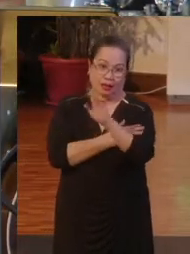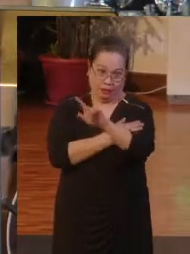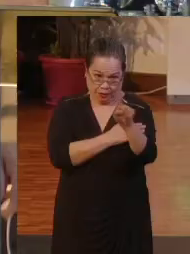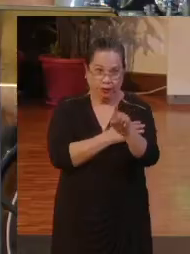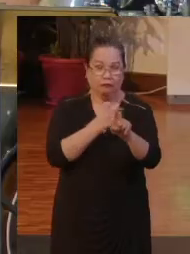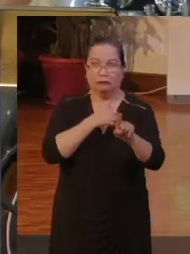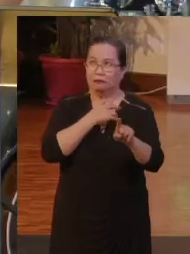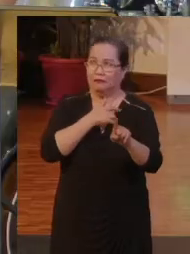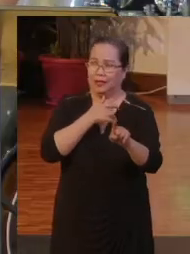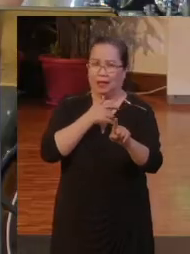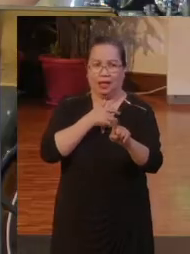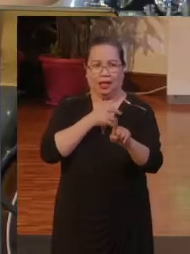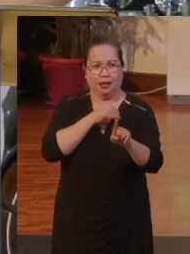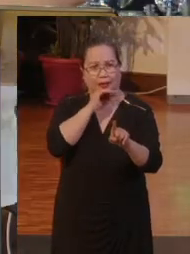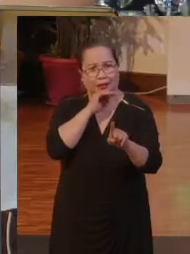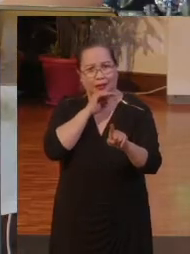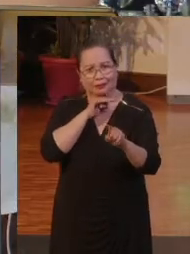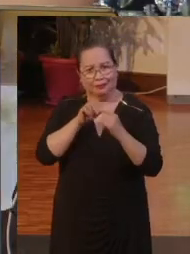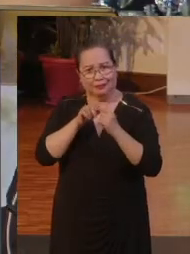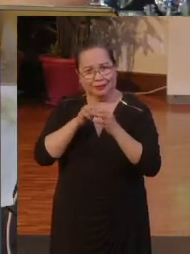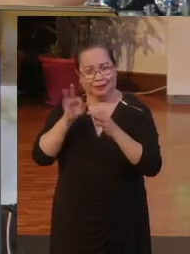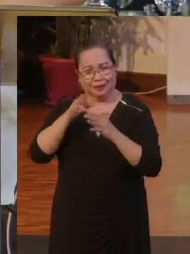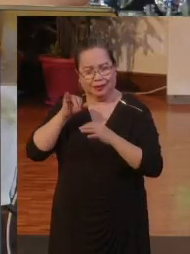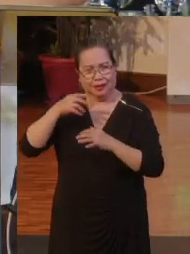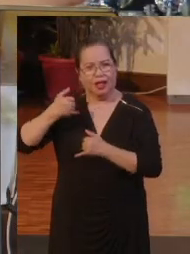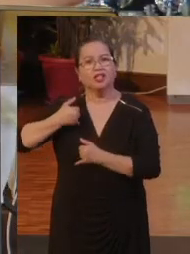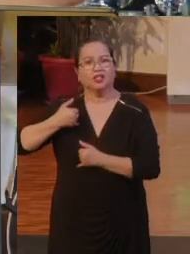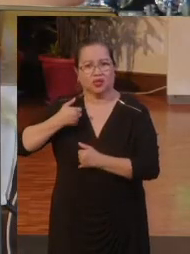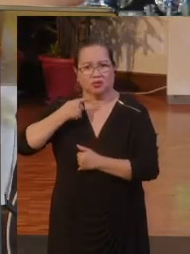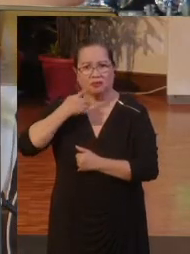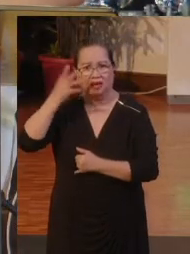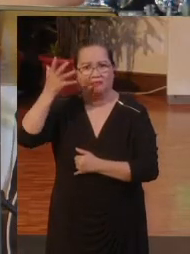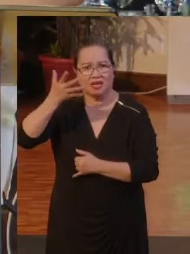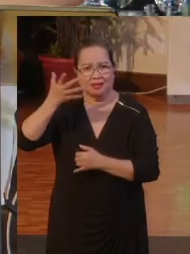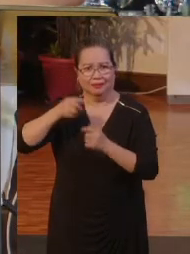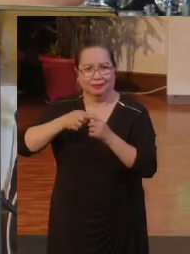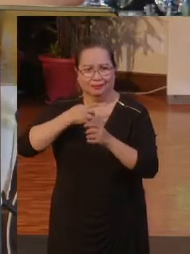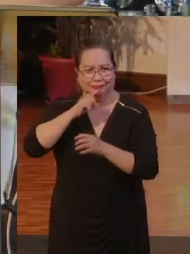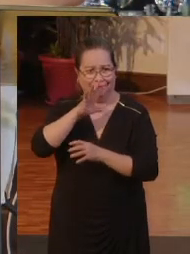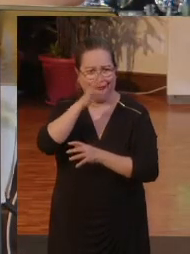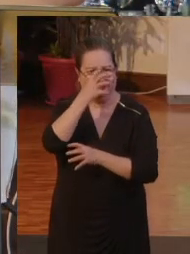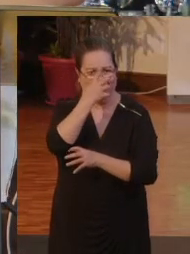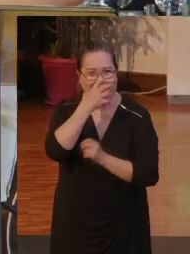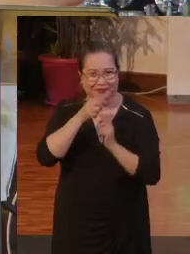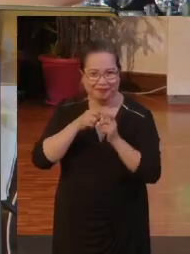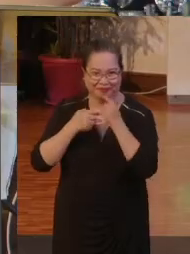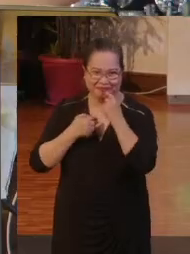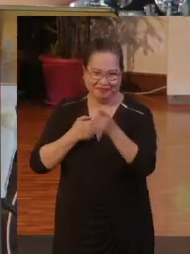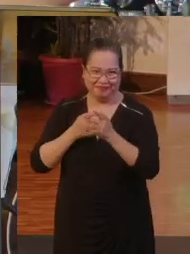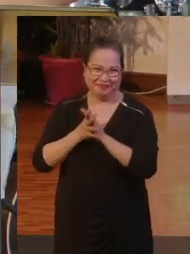nyo, ganyan siguro mukha ni Joshua nung sinasabi niya. No?